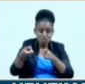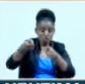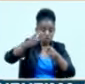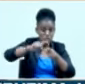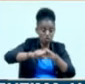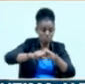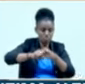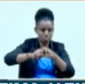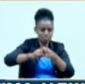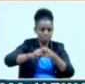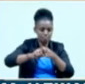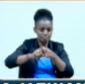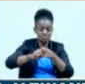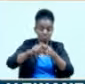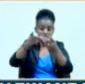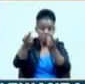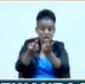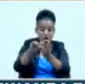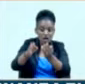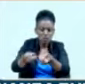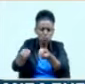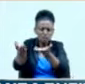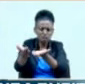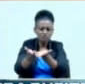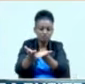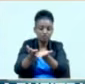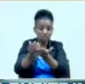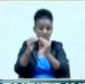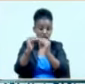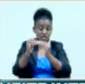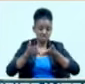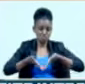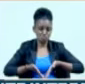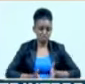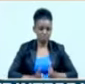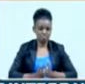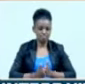kongera ahantu twajya dutanga serivisi zo kuringaniza urubyaro,